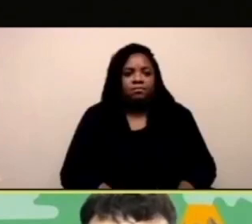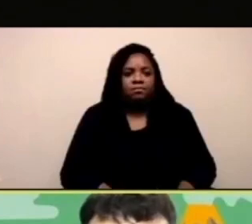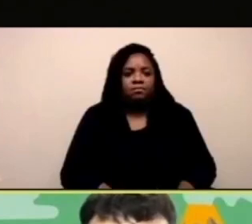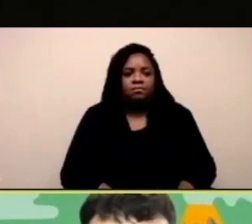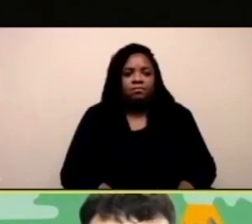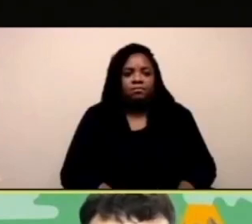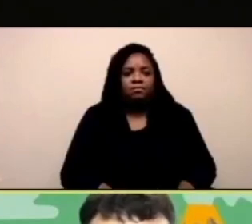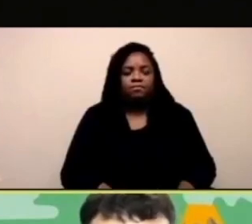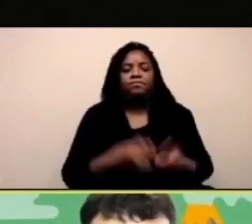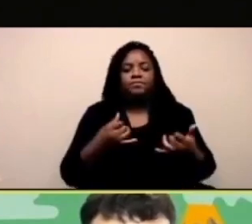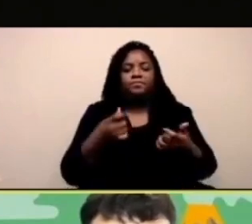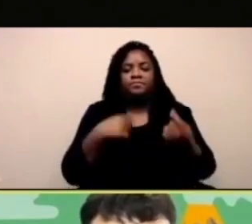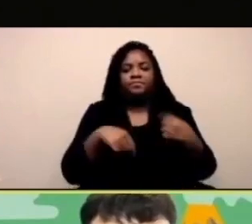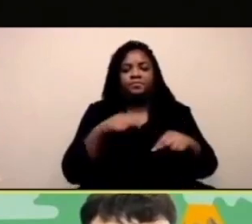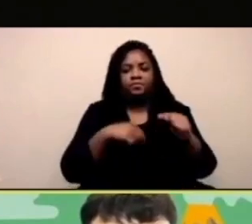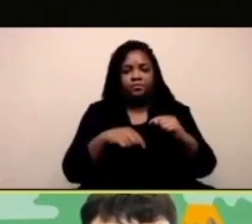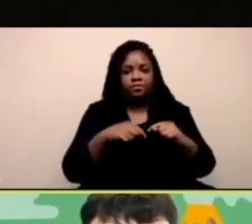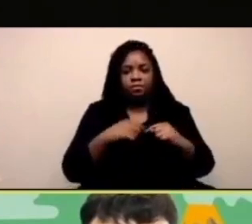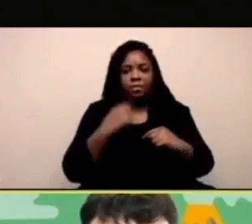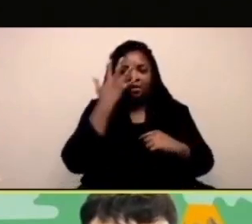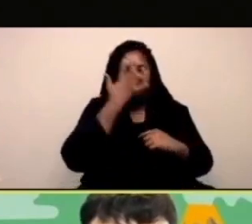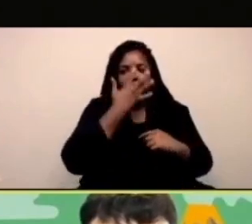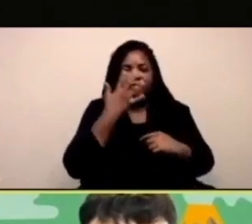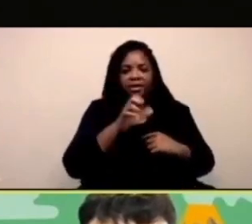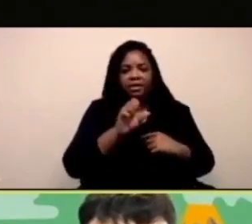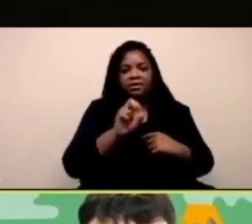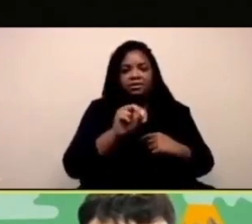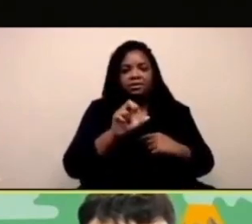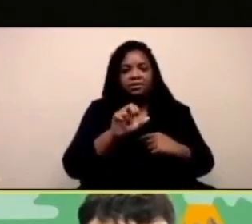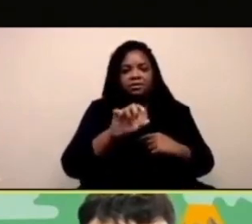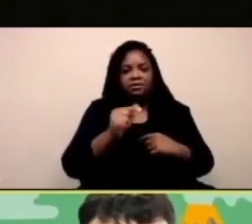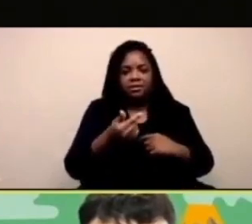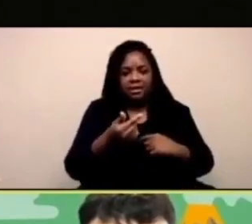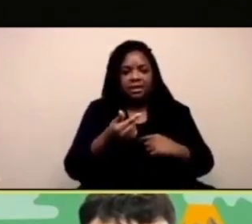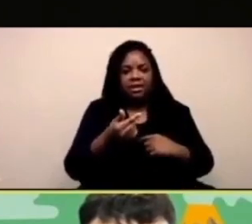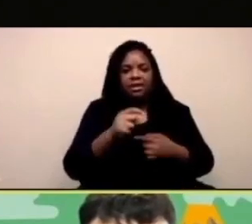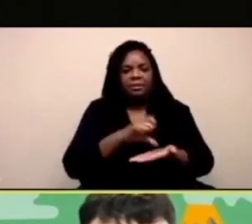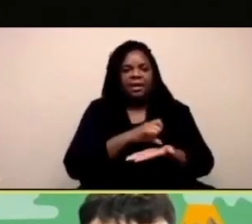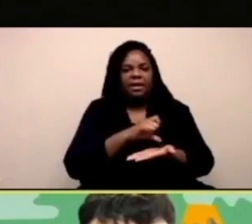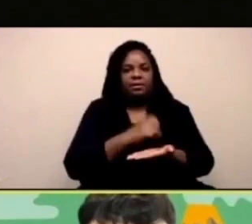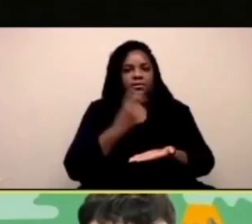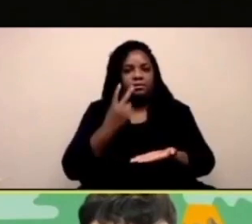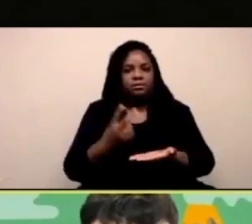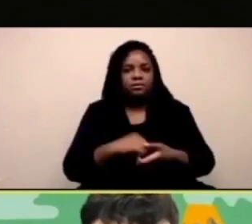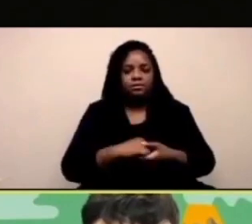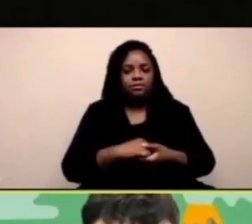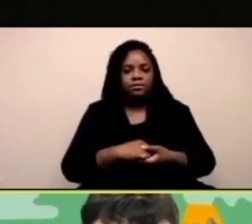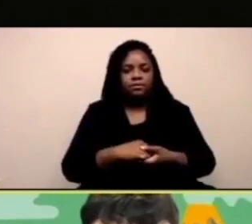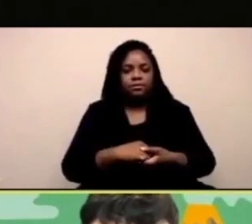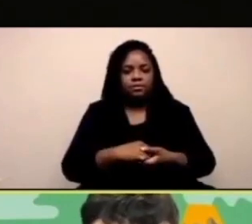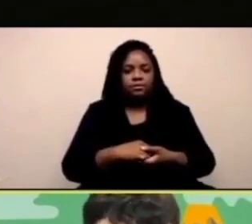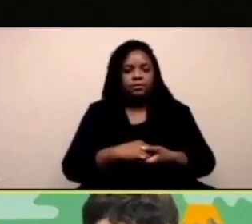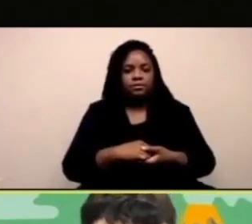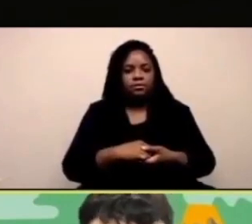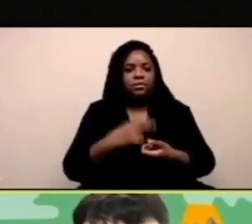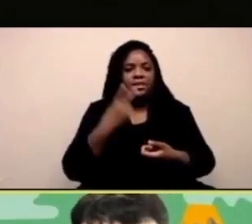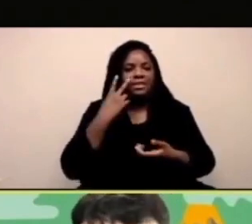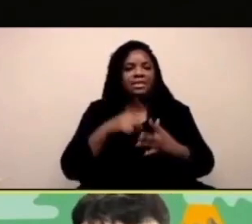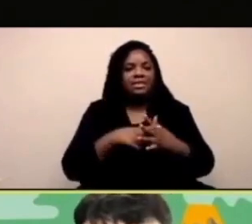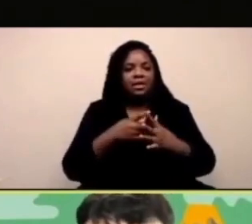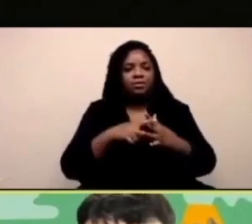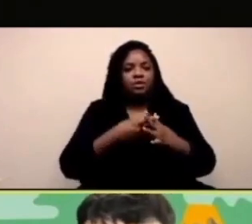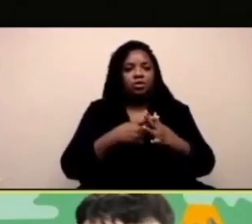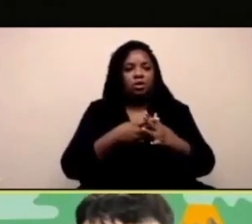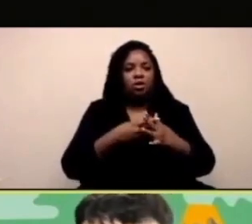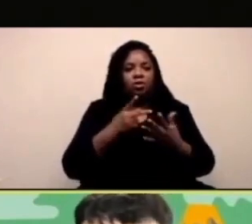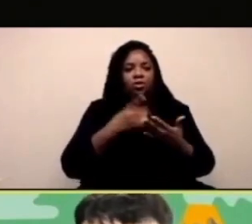まあ将来的に思った後使いやすいものはあと取り入れたいというふうに思ってはいますではちょっと